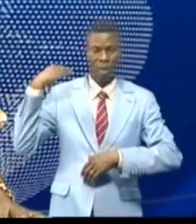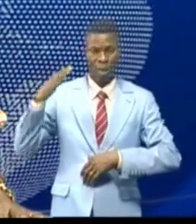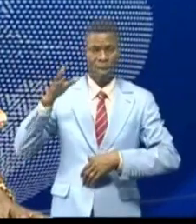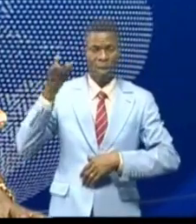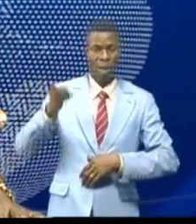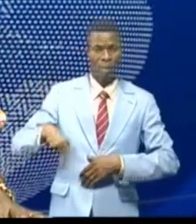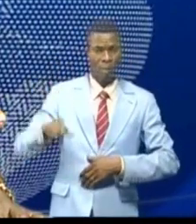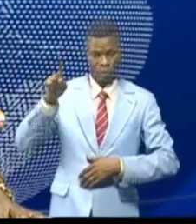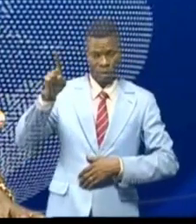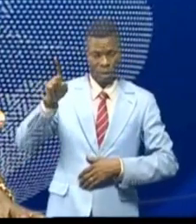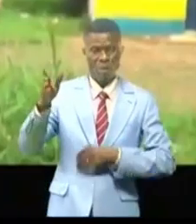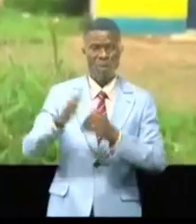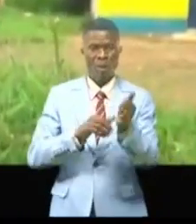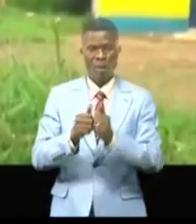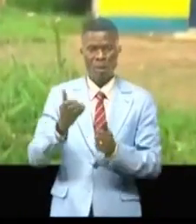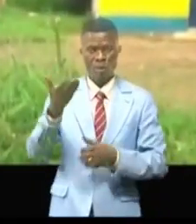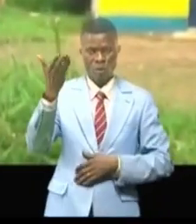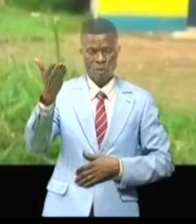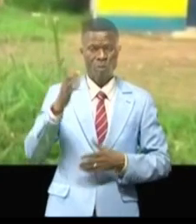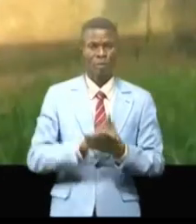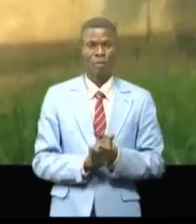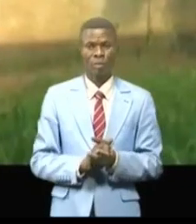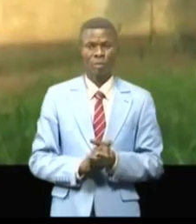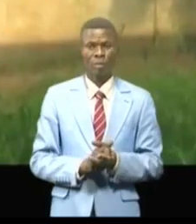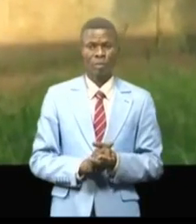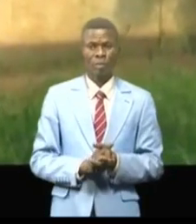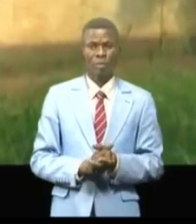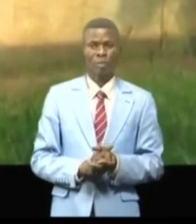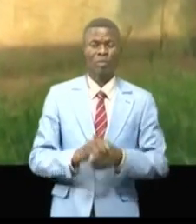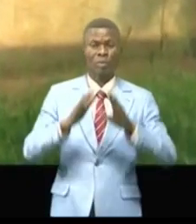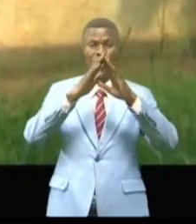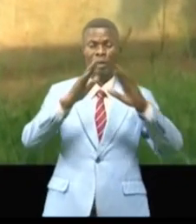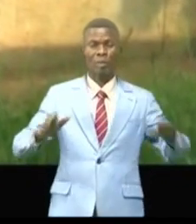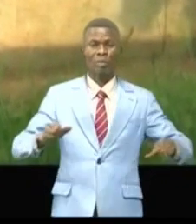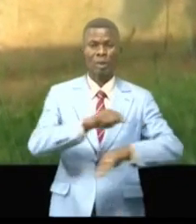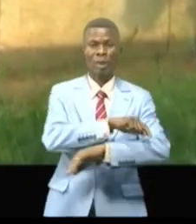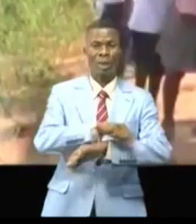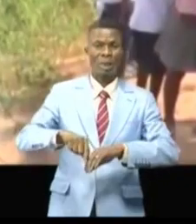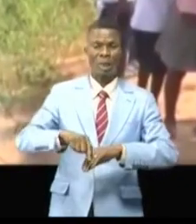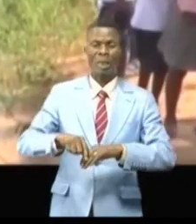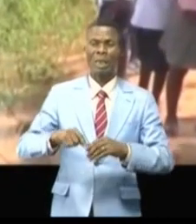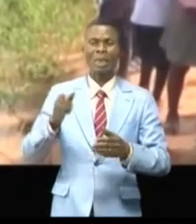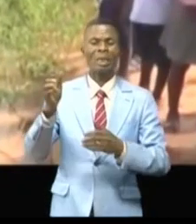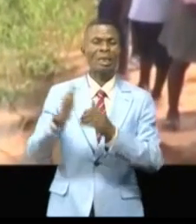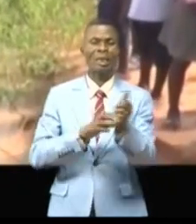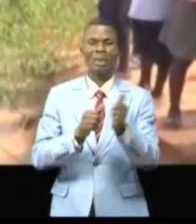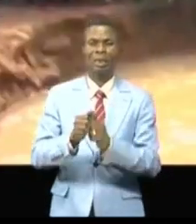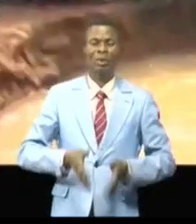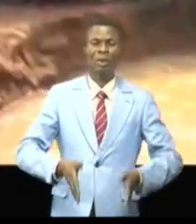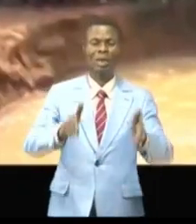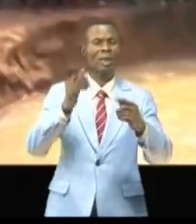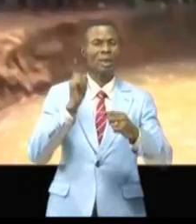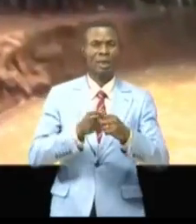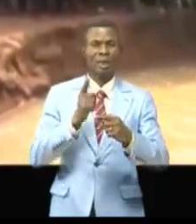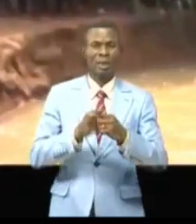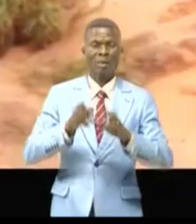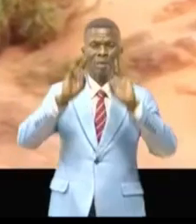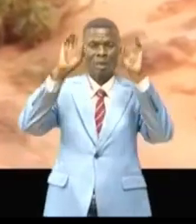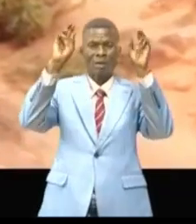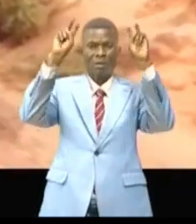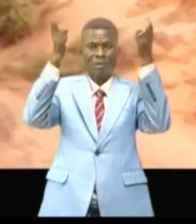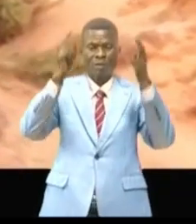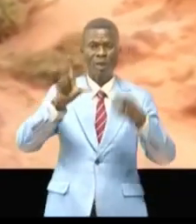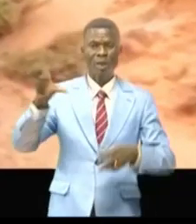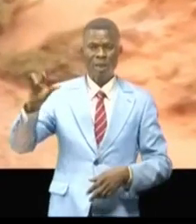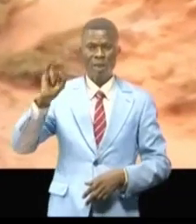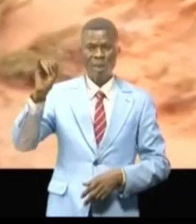sa province. Bâtiments administratifs délabrés, la voirie presque inexistante dans la ville de Lissala, ajoutés à cela des